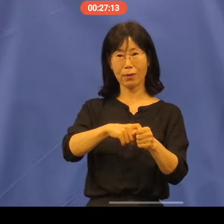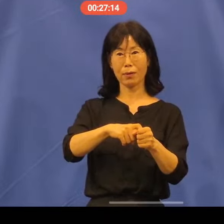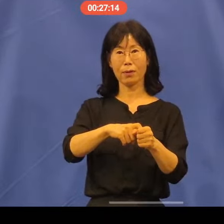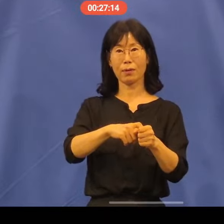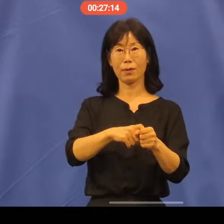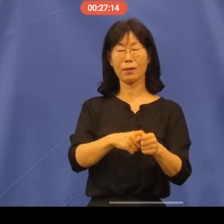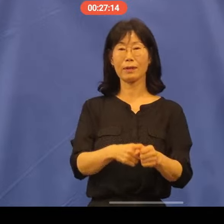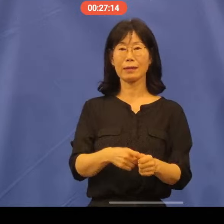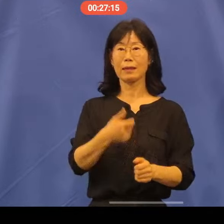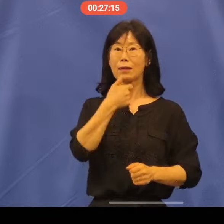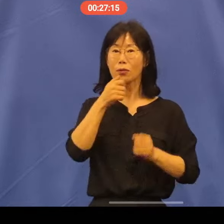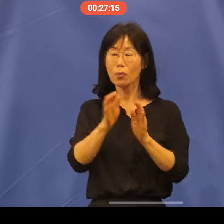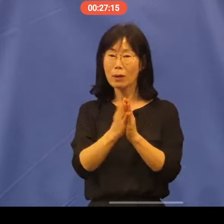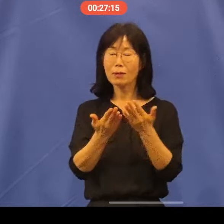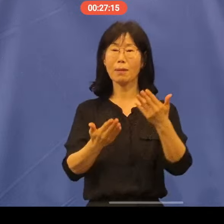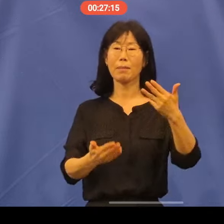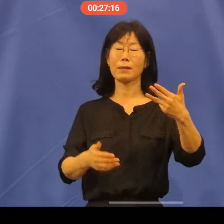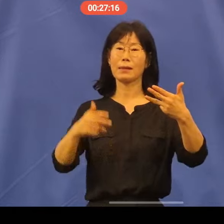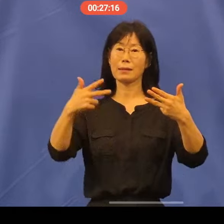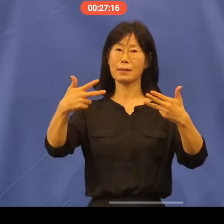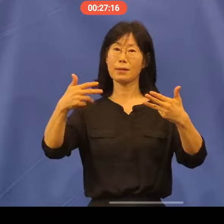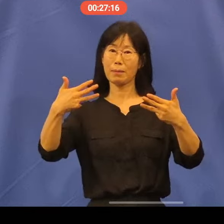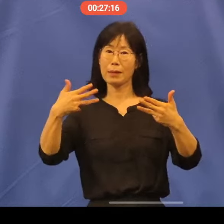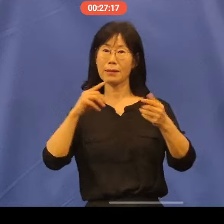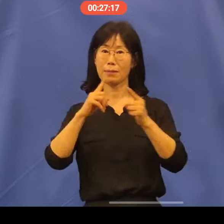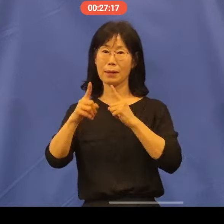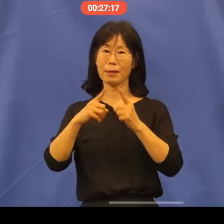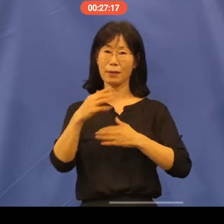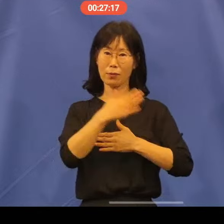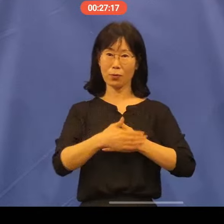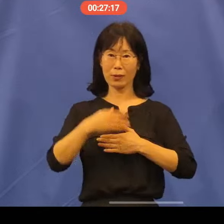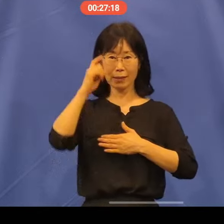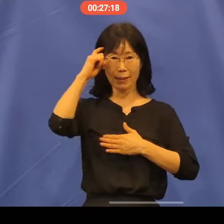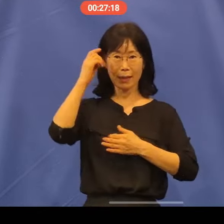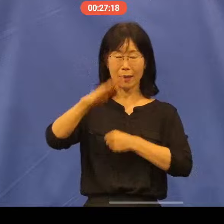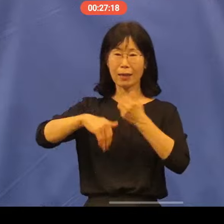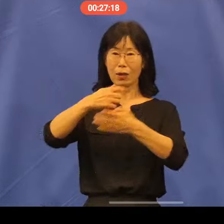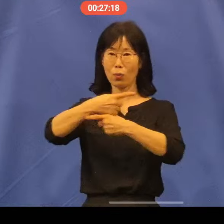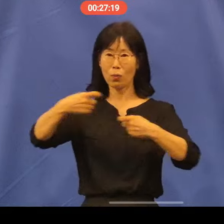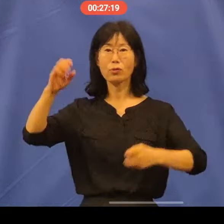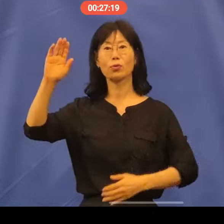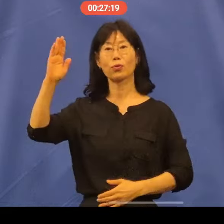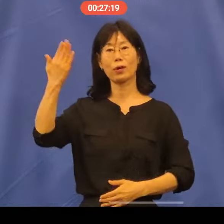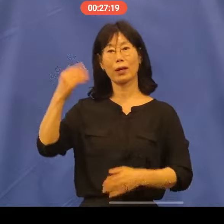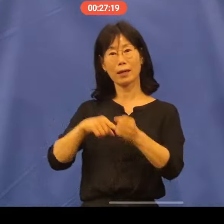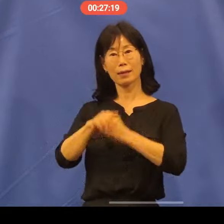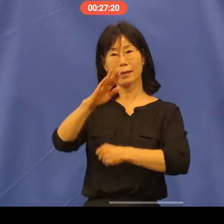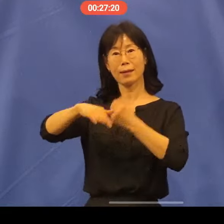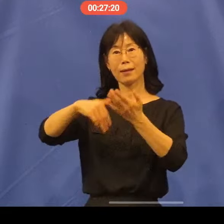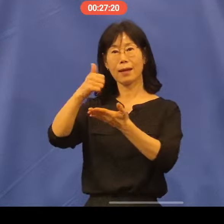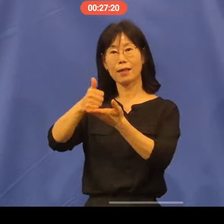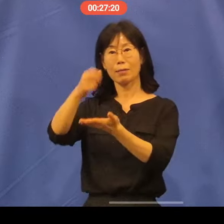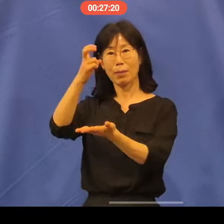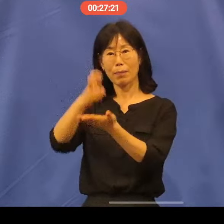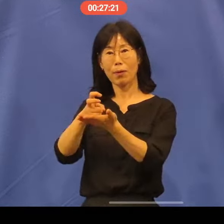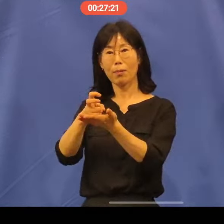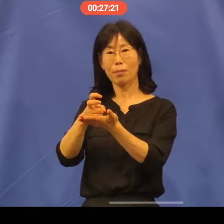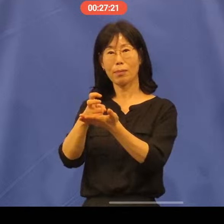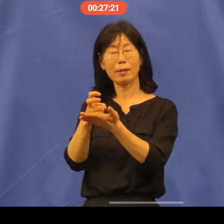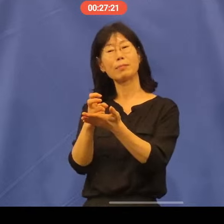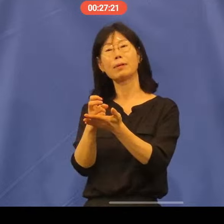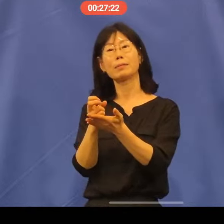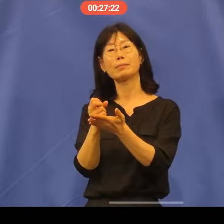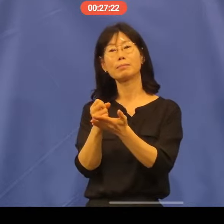뭐냐? 로마서 8장 7절로 8절을 보면 육신의 생각은 하나님과 원수되나니 이는 하나님의 법에 굴복하지 않을 뿐 아니라 할 수도